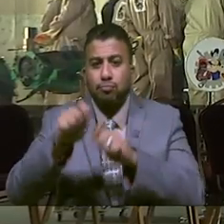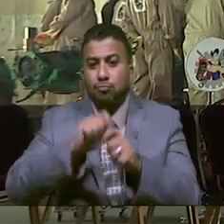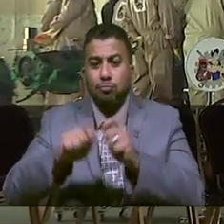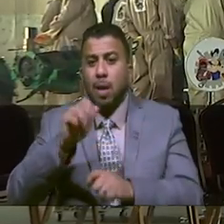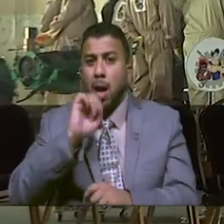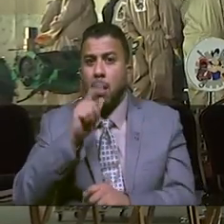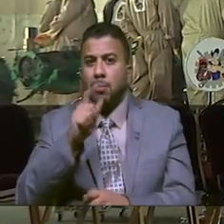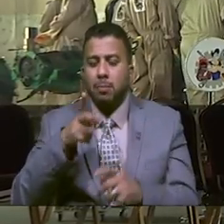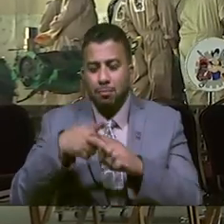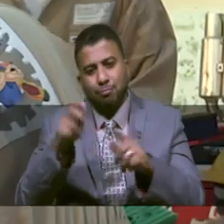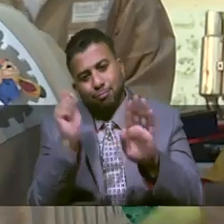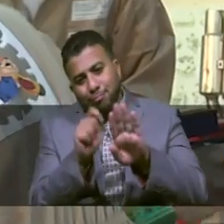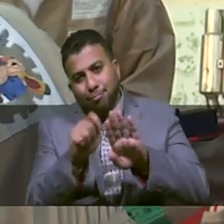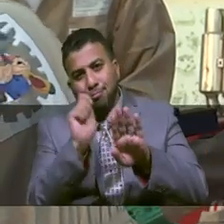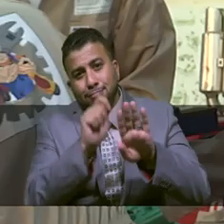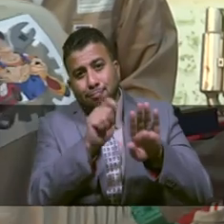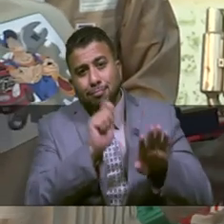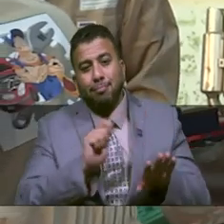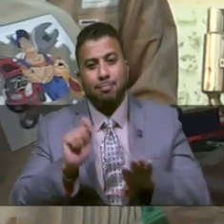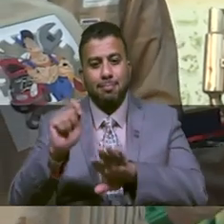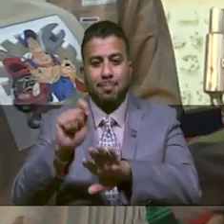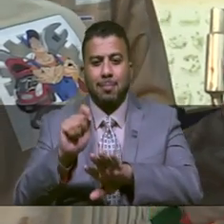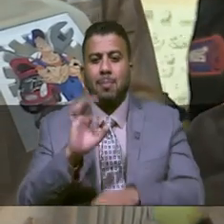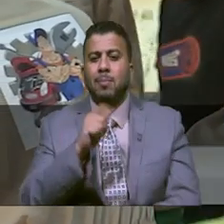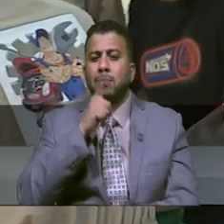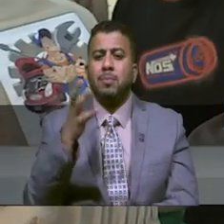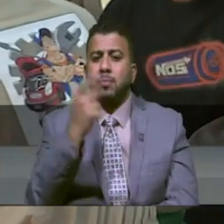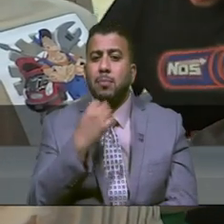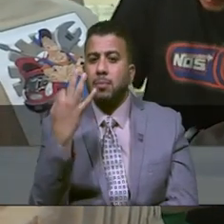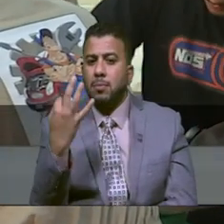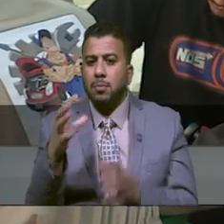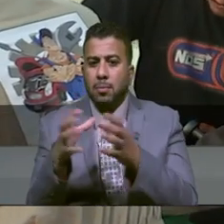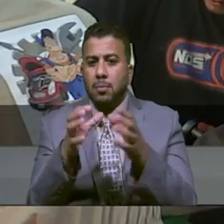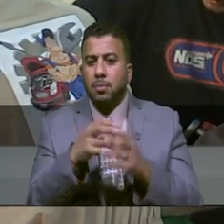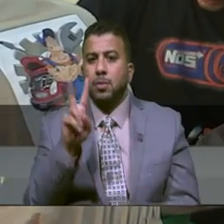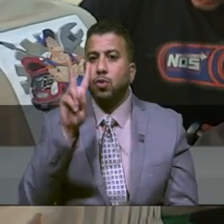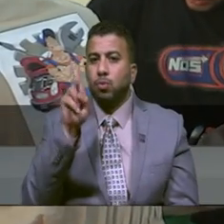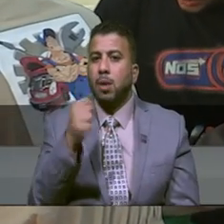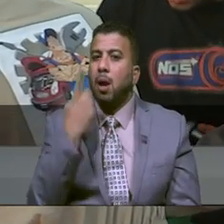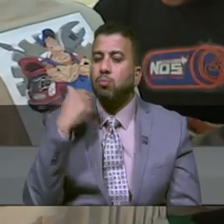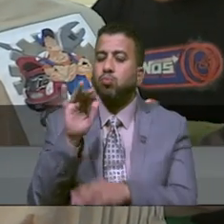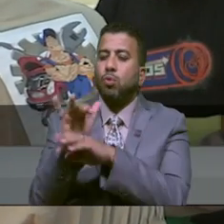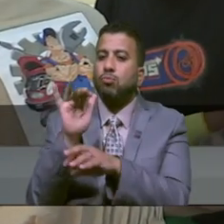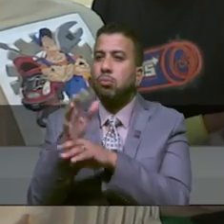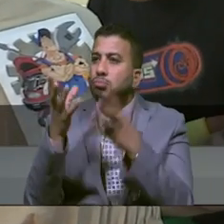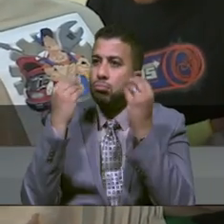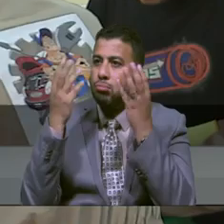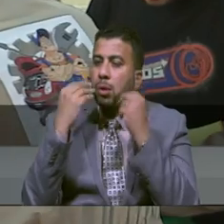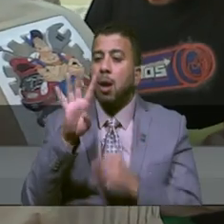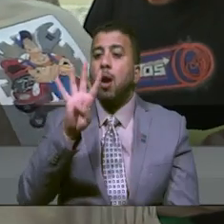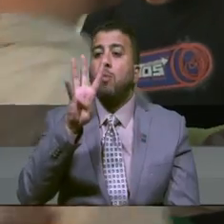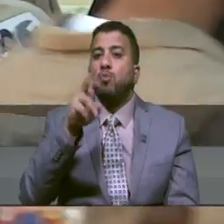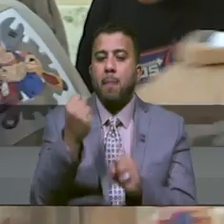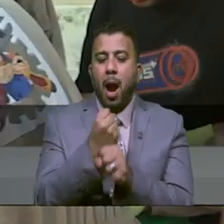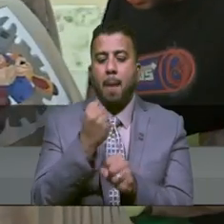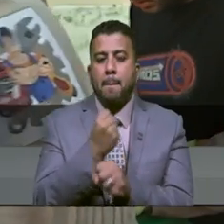السيارات والسمكرة. عبارة الدورة عن ثلاث فرق هي تكونت، بس أول شيء كان اليومين النظري أعطيناها وأربعة أيام عملي.